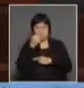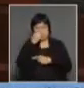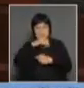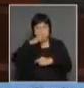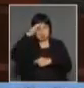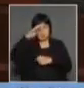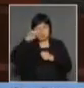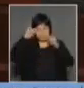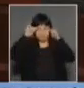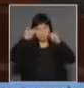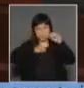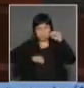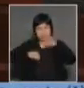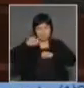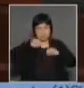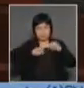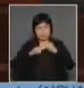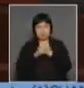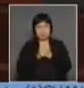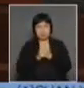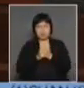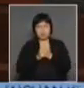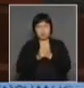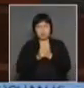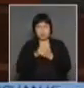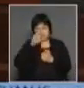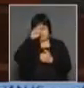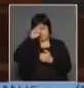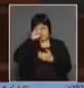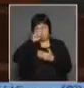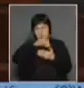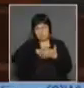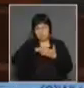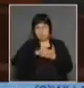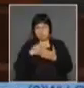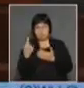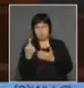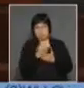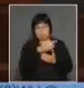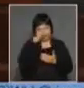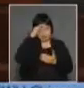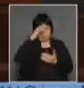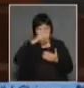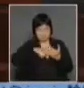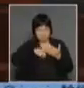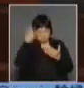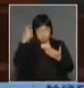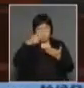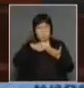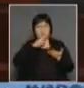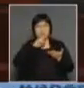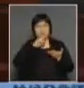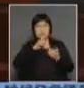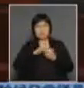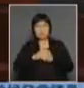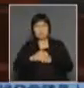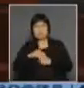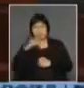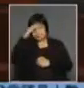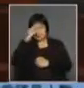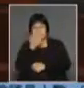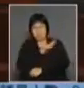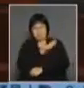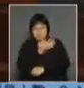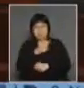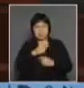落》暴行記錄，每個警員都有起底欄目嘅。警員編號、心肺圖、警員姓名、